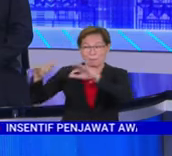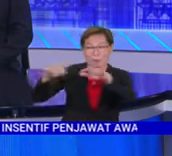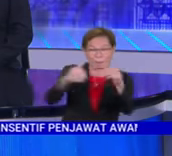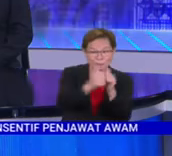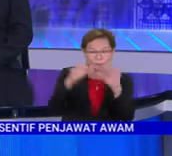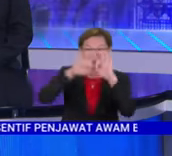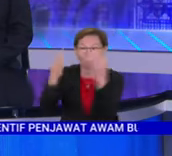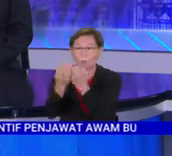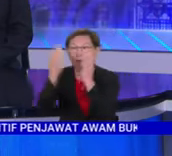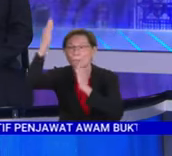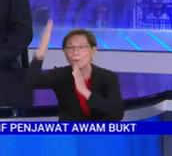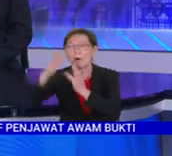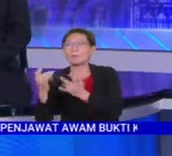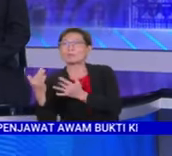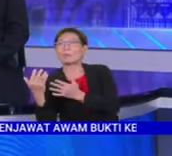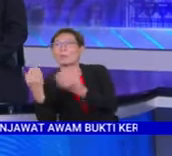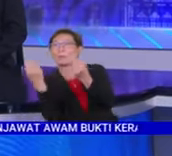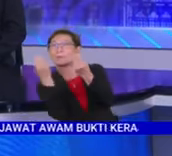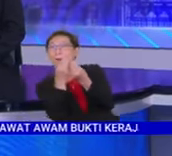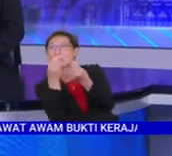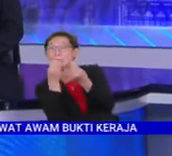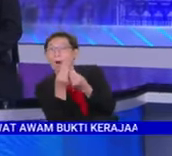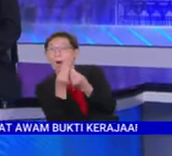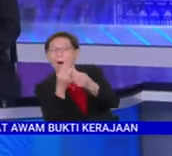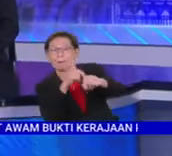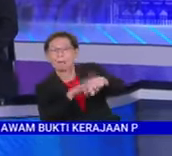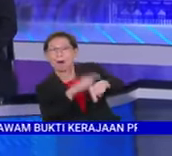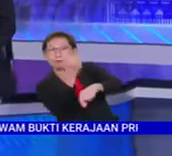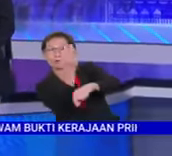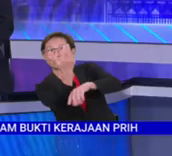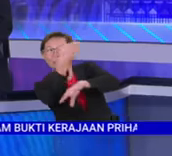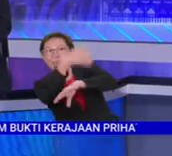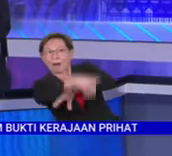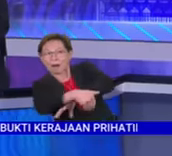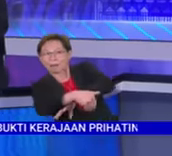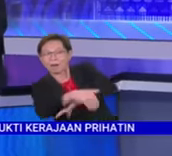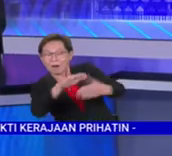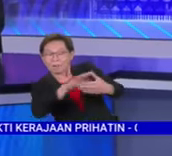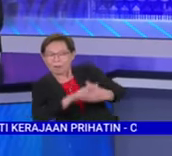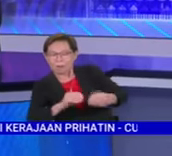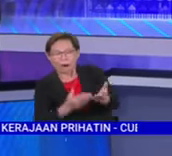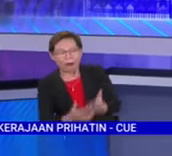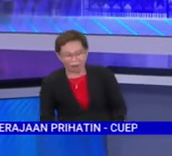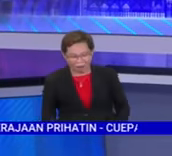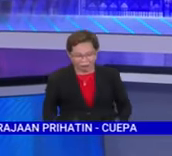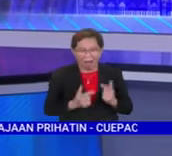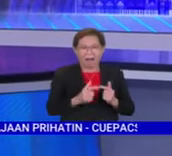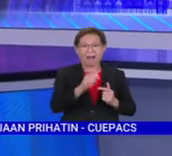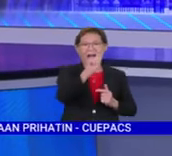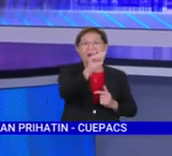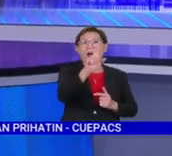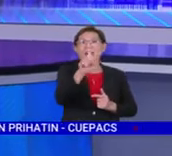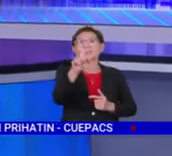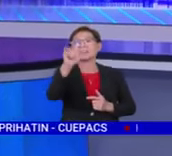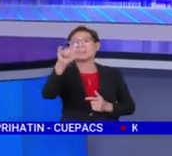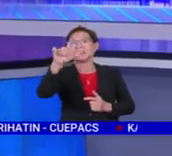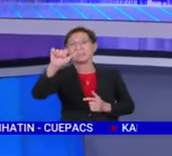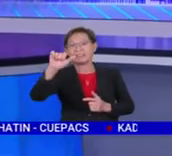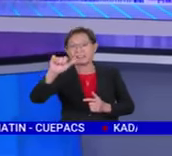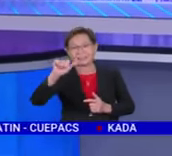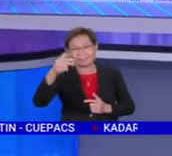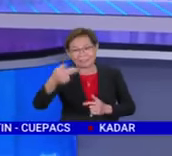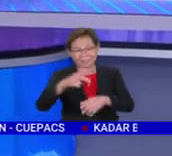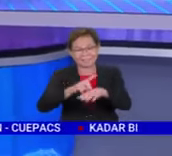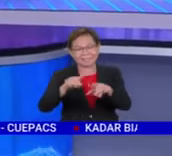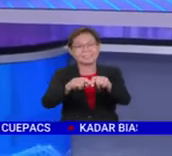keluarga Malaysia menanti kiraan detik 12:30 malam. Ya, untuk perinciannya langsung bersama Adelia Habibullah di